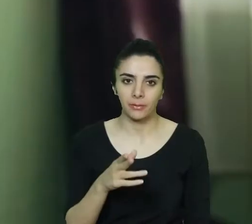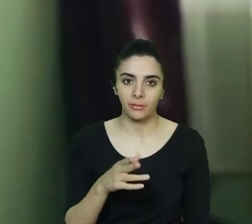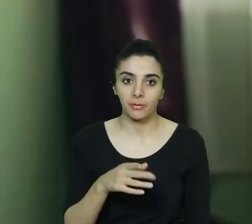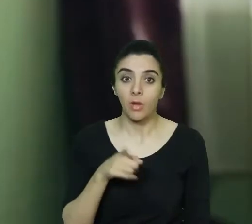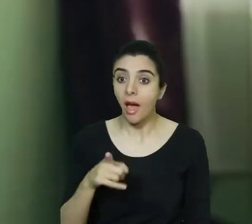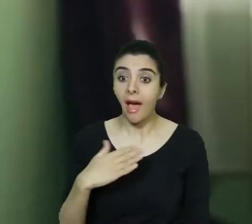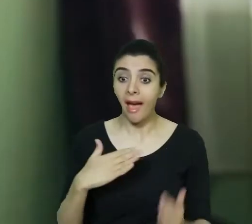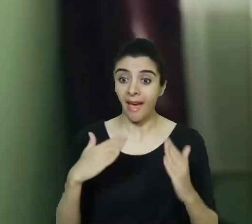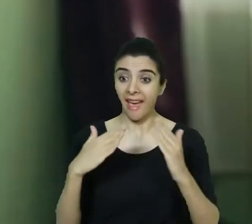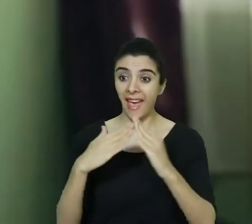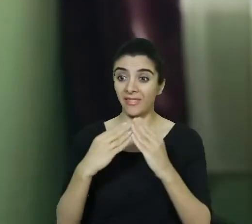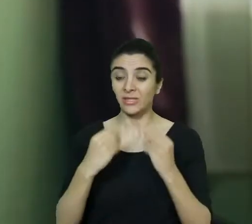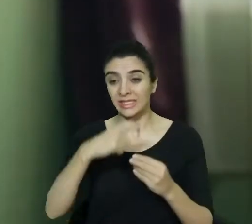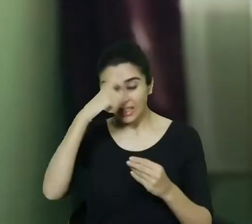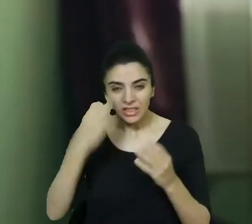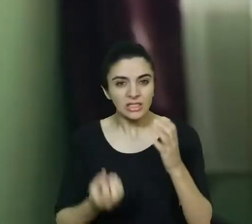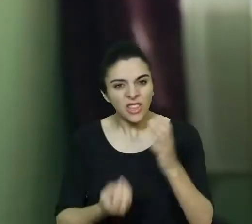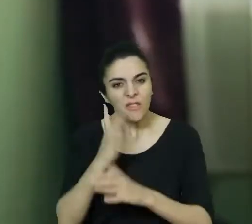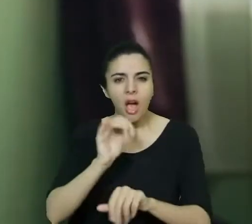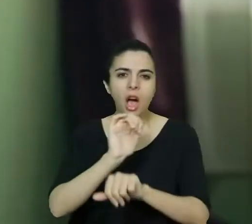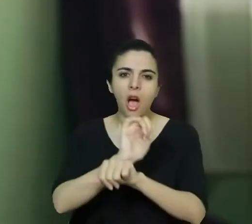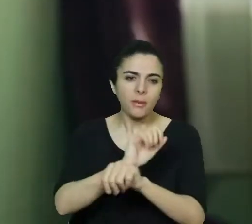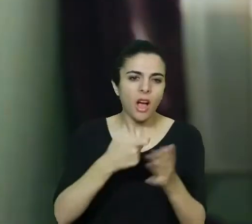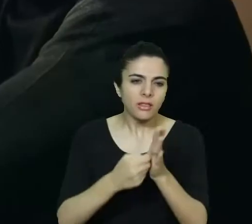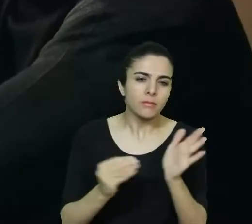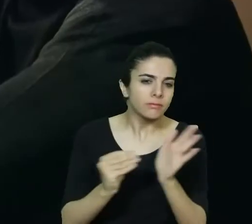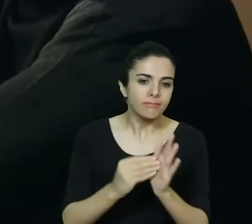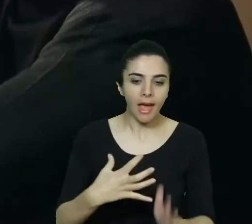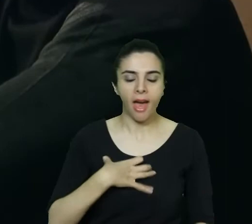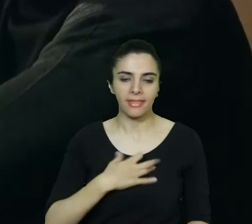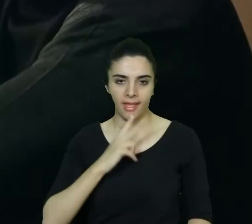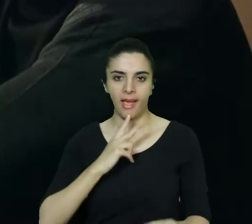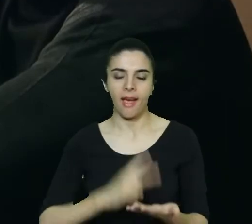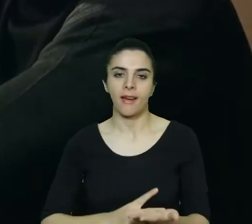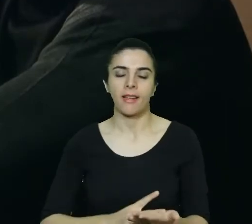Onu yuva yapan da, zindan yapan da kendi tercihidir.